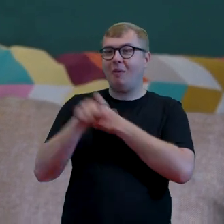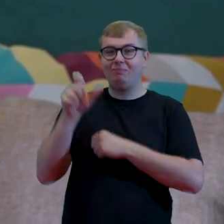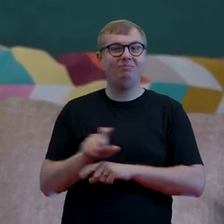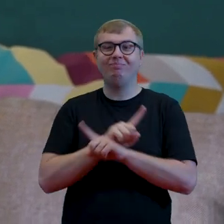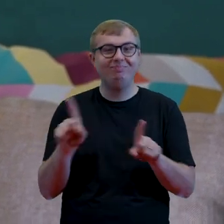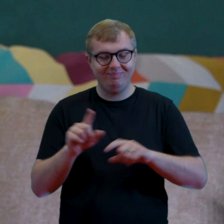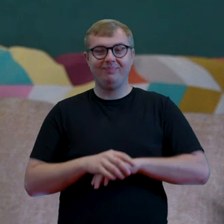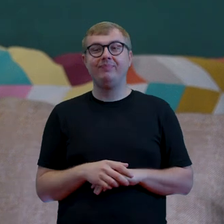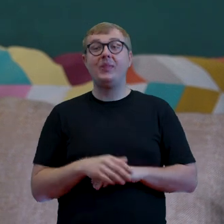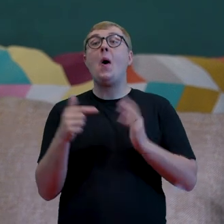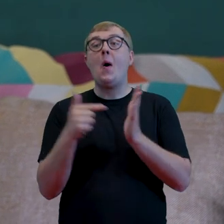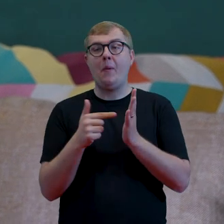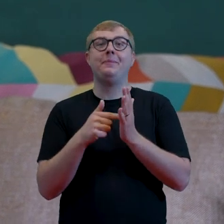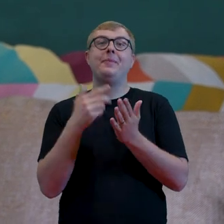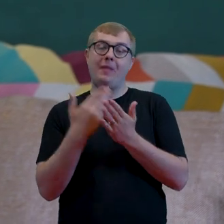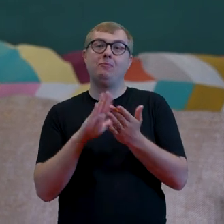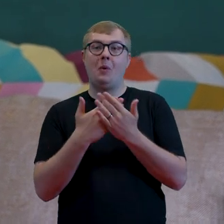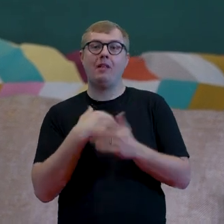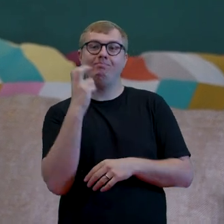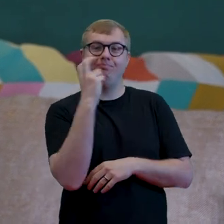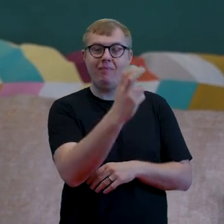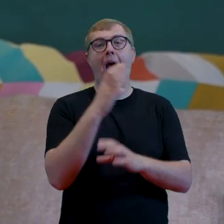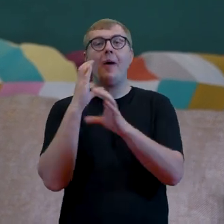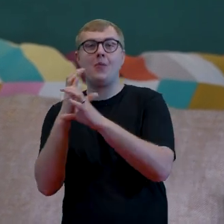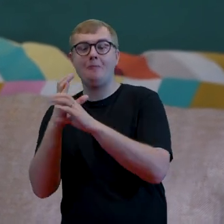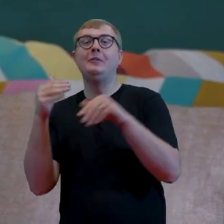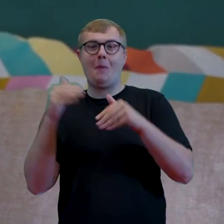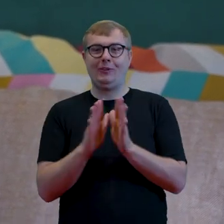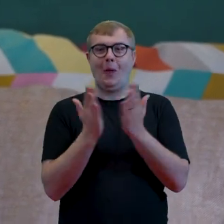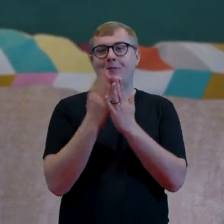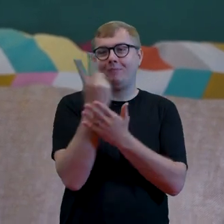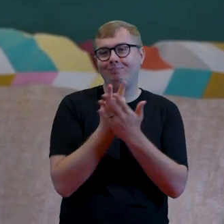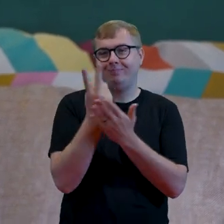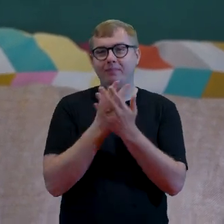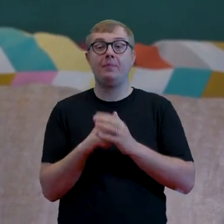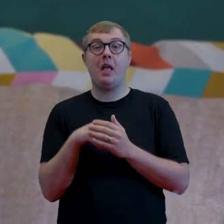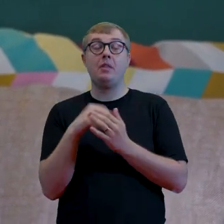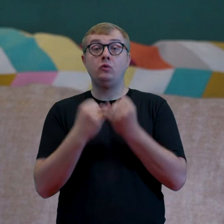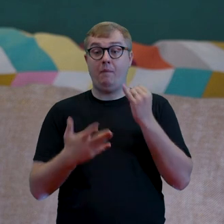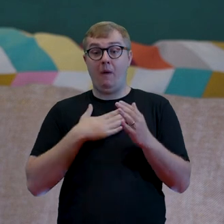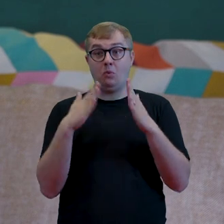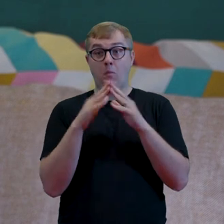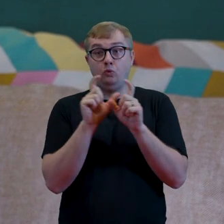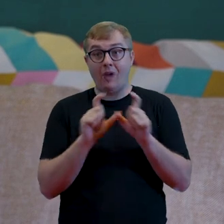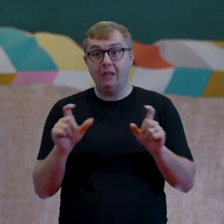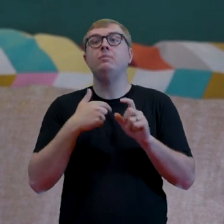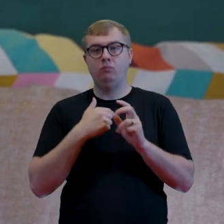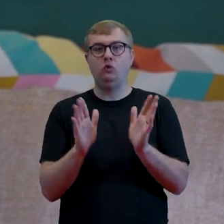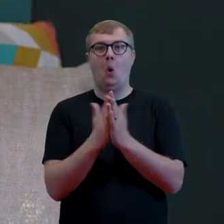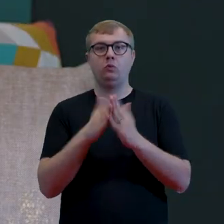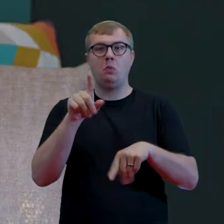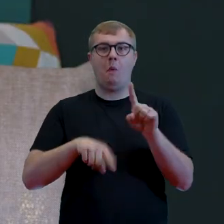sama No i w ten sposób jadąc w tramwaju w autobusie mogę czytać książkę kiedy mam czas w domu to wtedy Czytam te książki